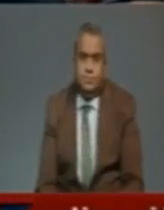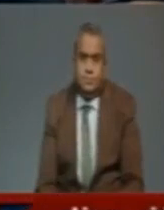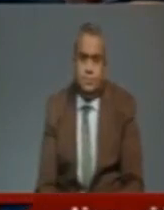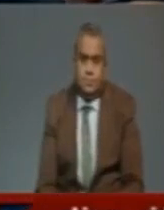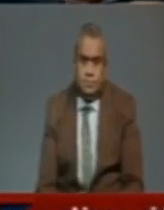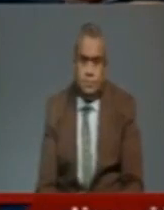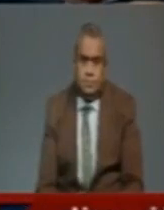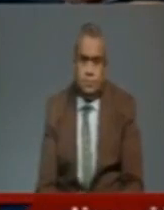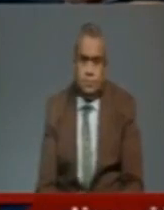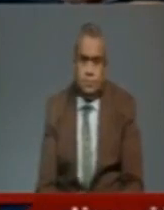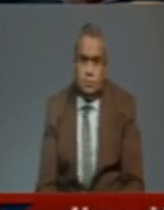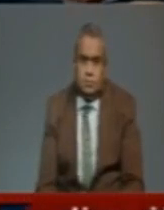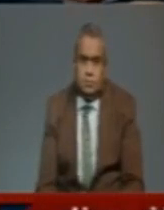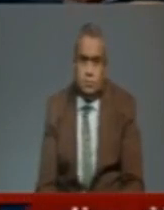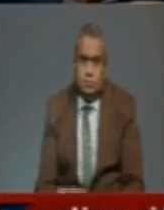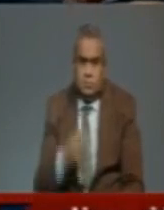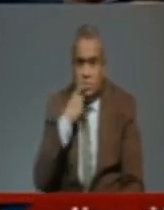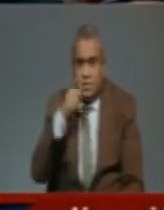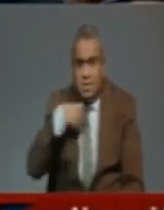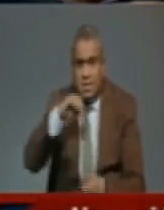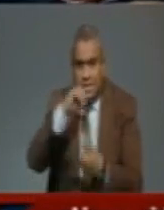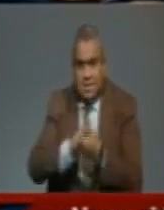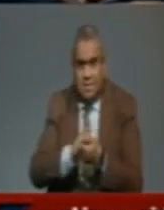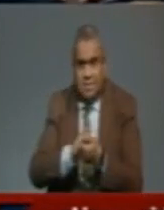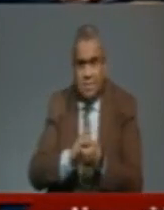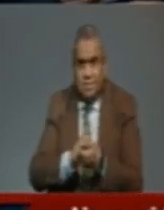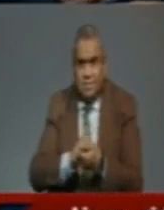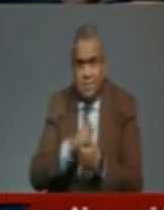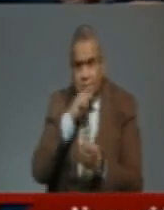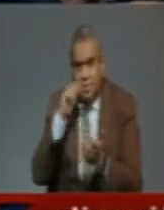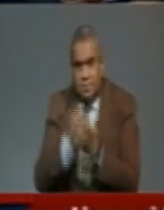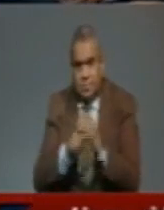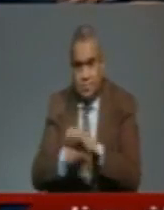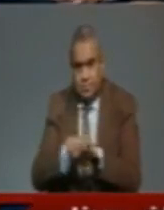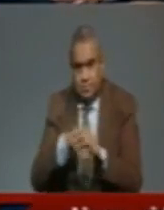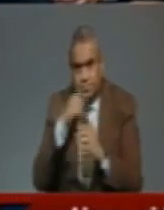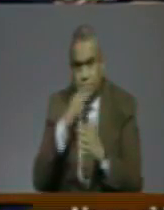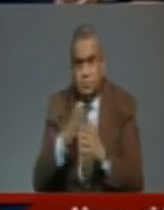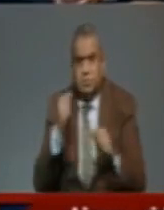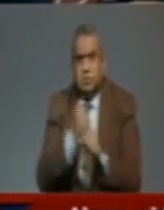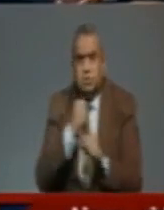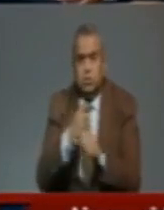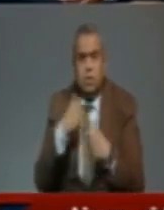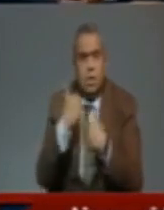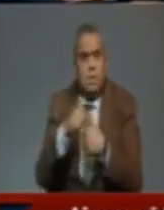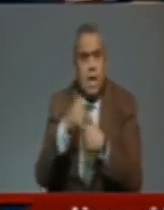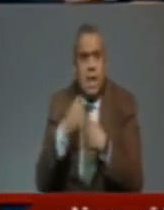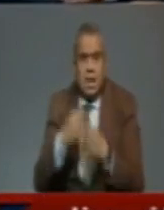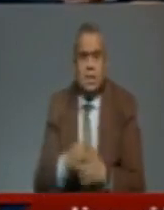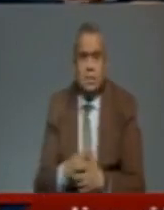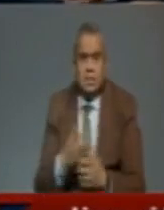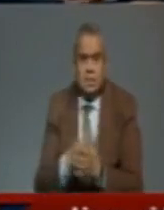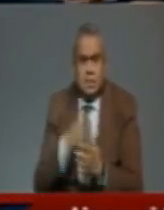الـ عمر الاتفاق ما اتعملش جزء كبير من الشغل، وكان ما اعرفش كامل لو